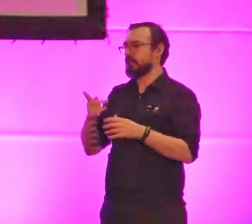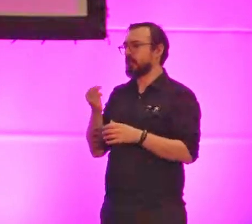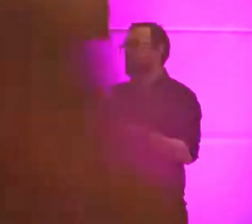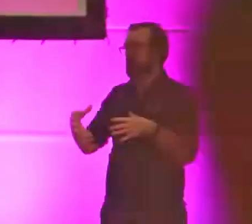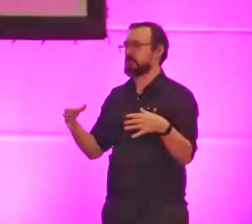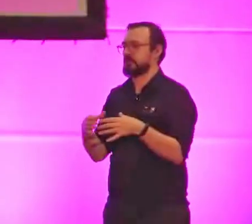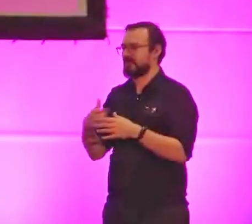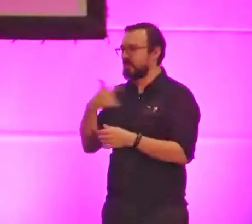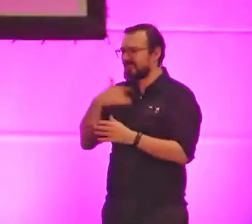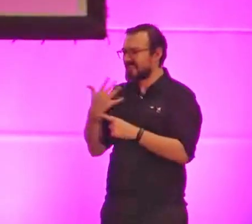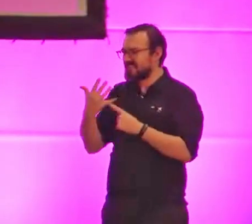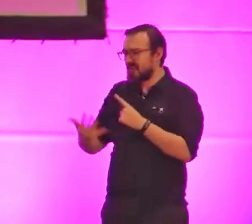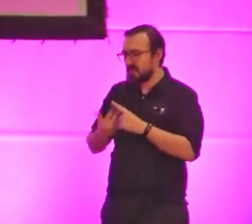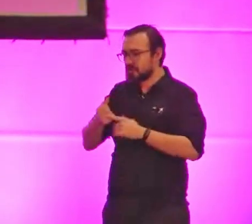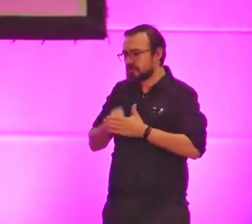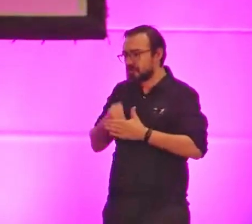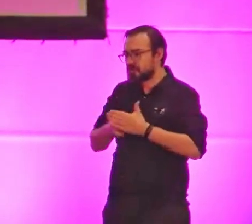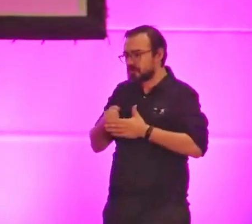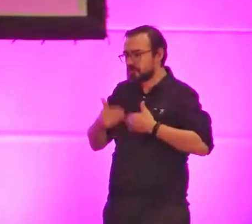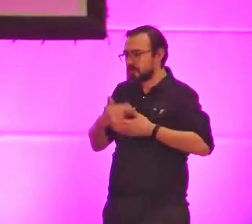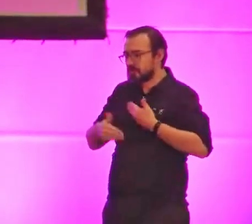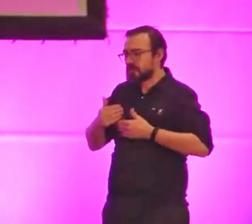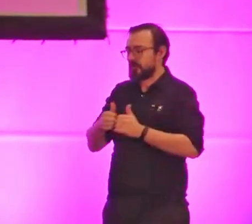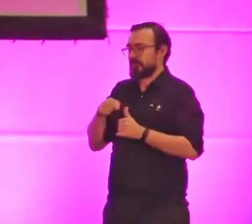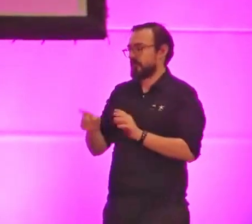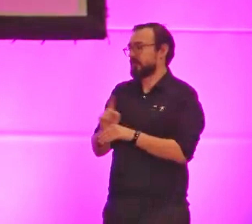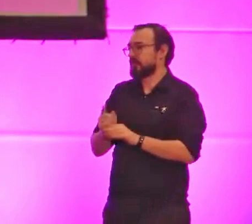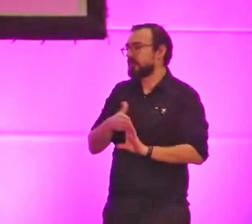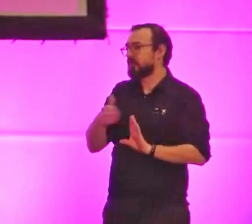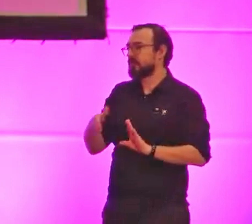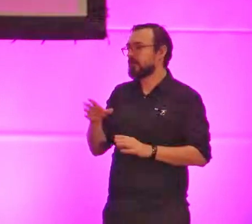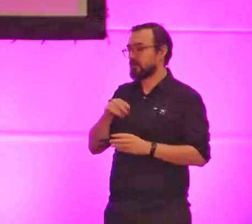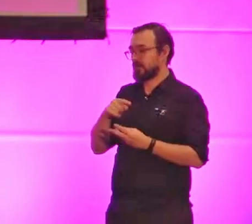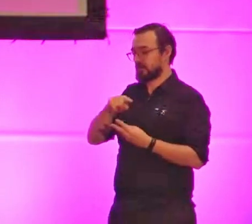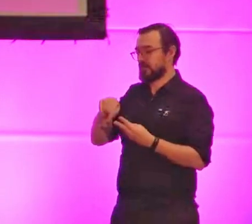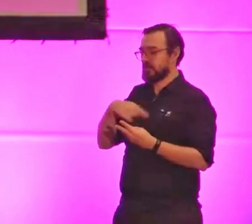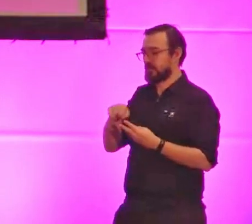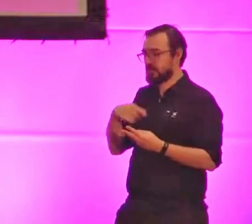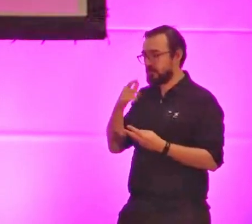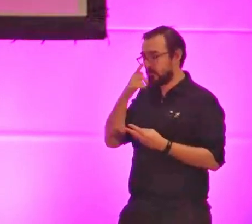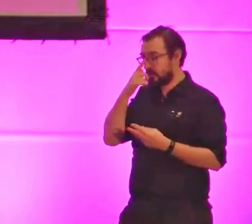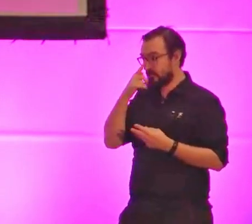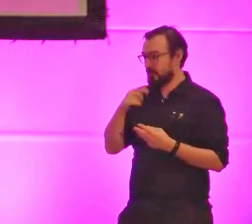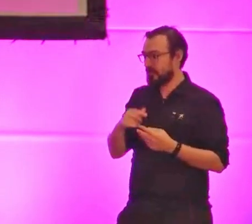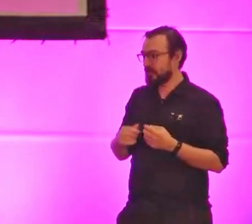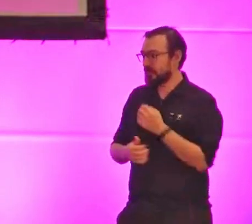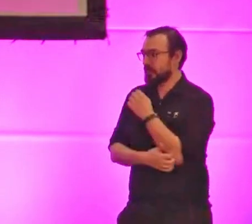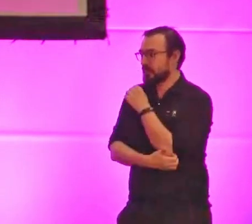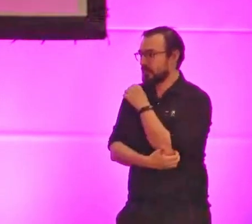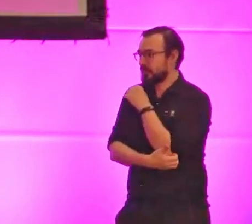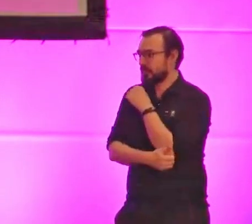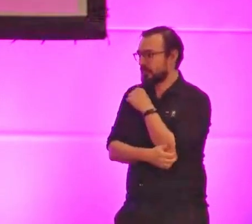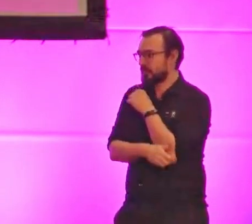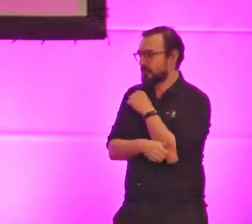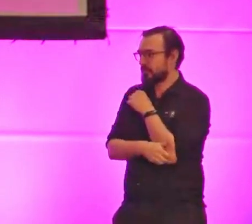Och vi höll på i 5 år, tror jag. Men under den här tiden så var Hans Ölvebro och jag i